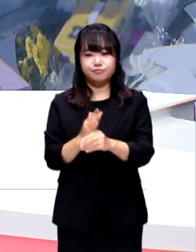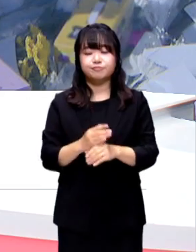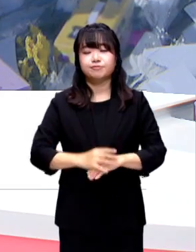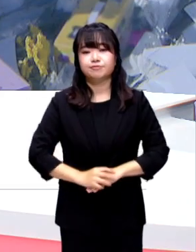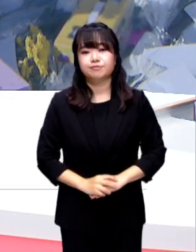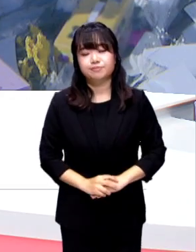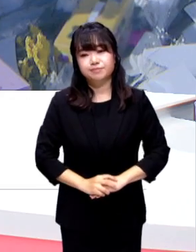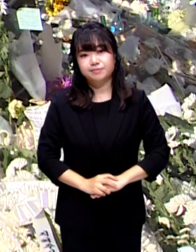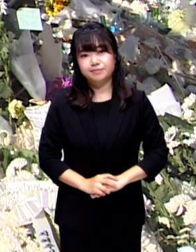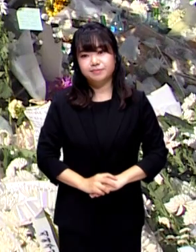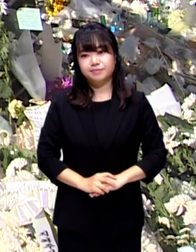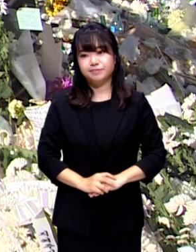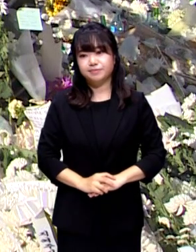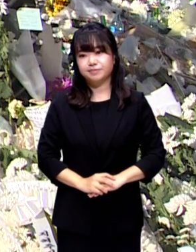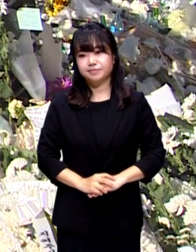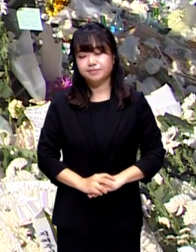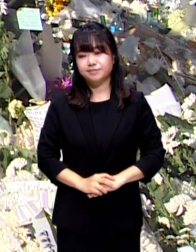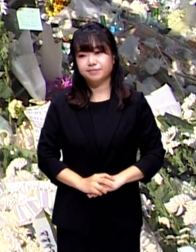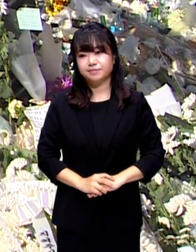기자입니다.